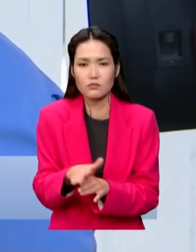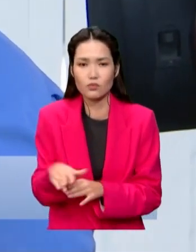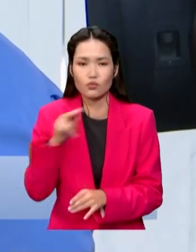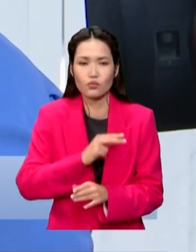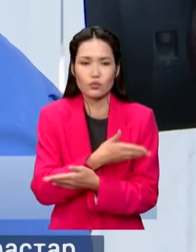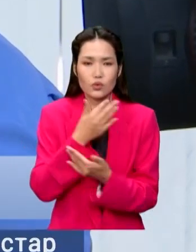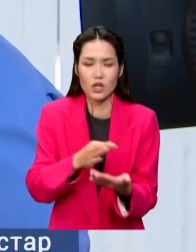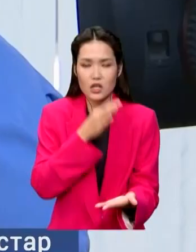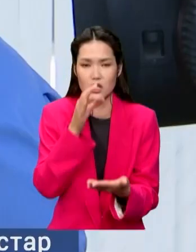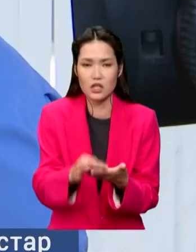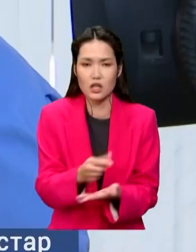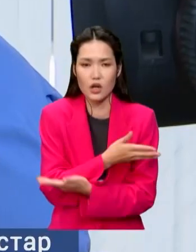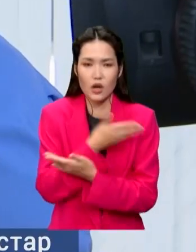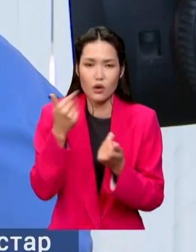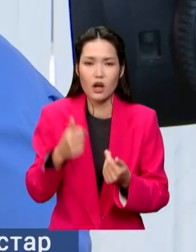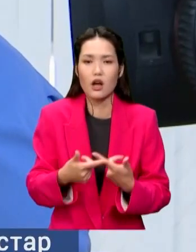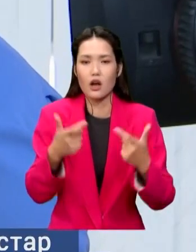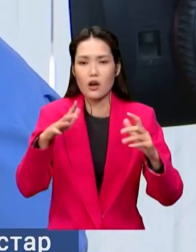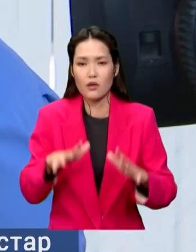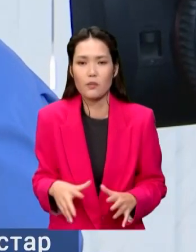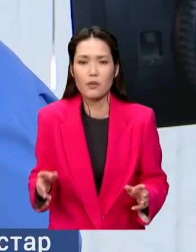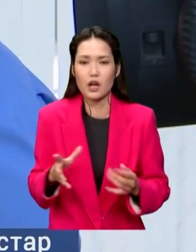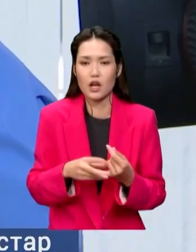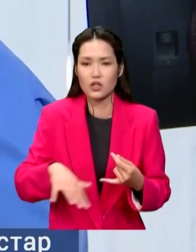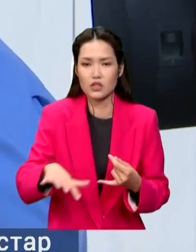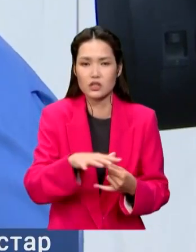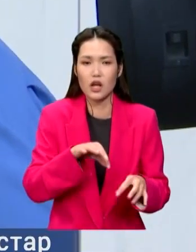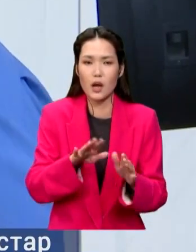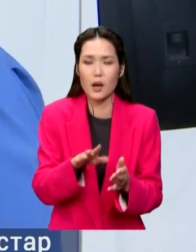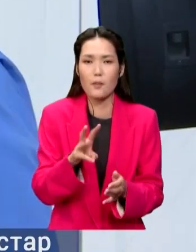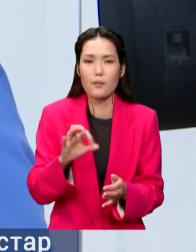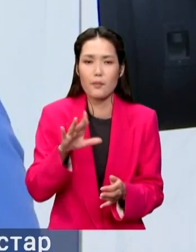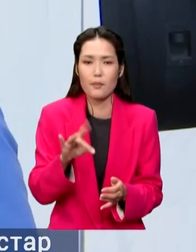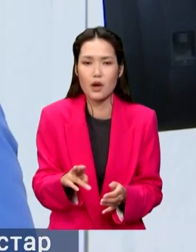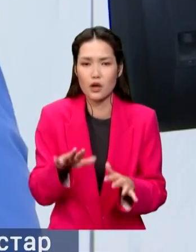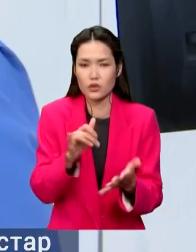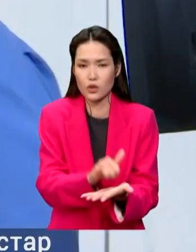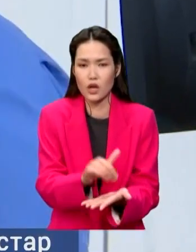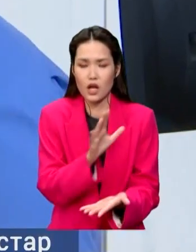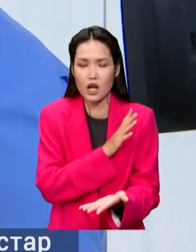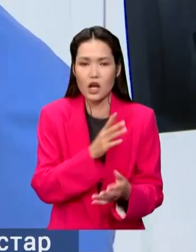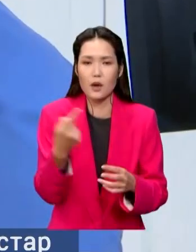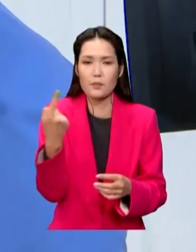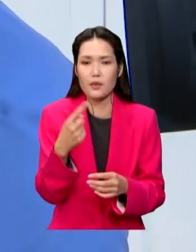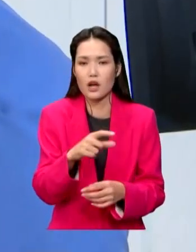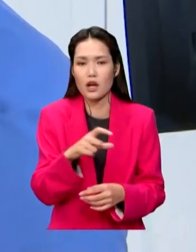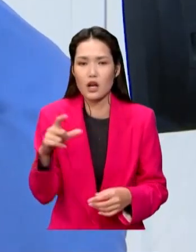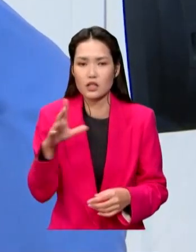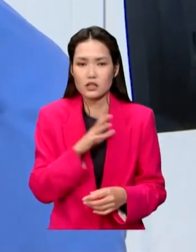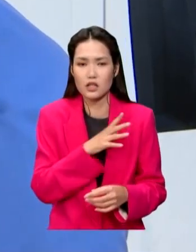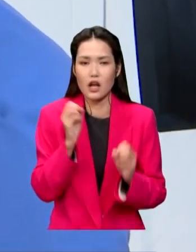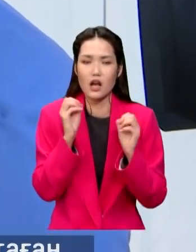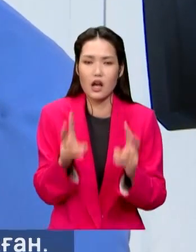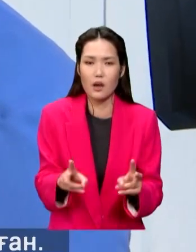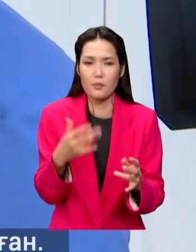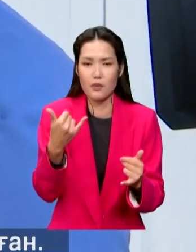безопасности, организовал размещение матрасов в коридоре подвального этажа в входных дверей комнат номер 15 и номер 16. Также заблокировал